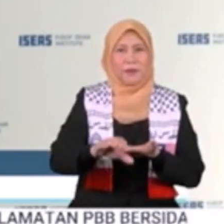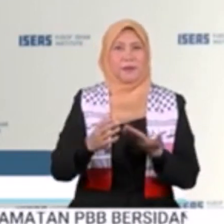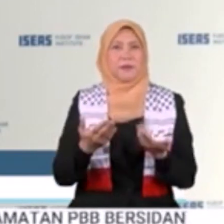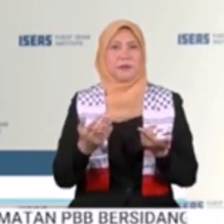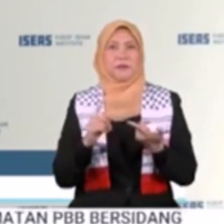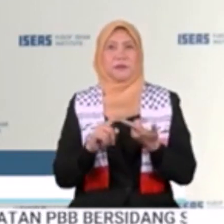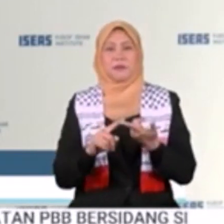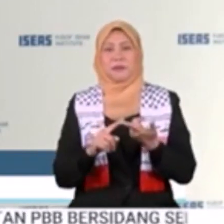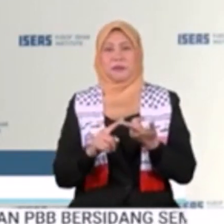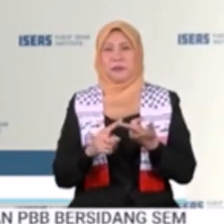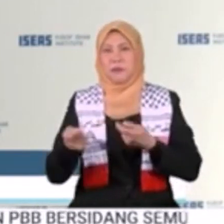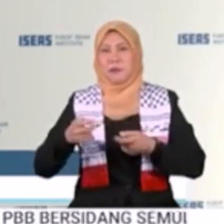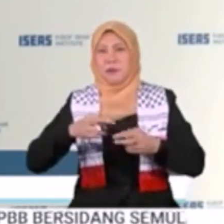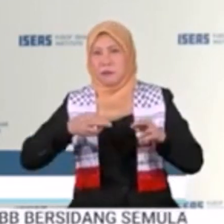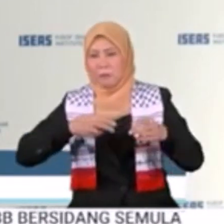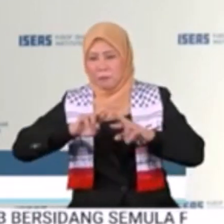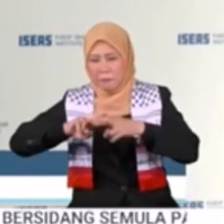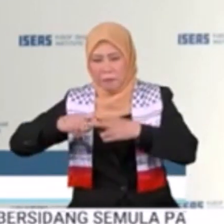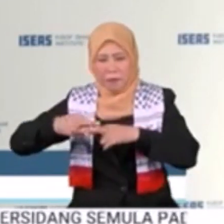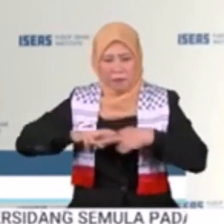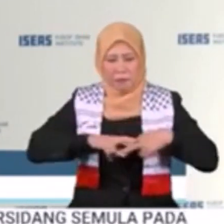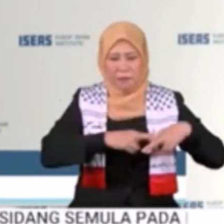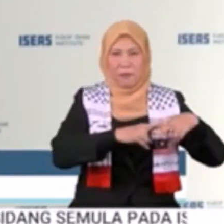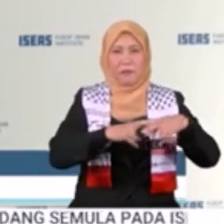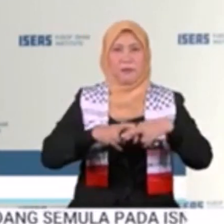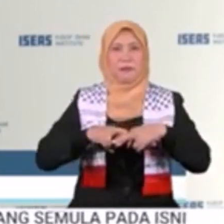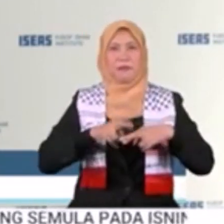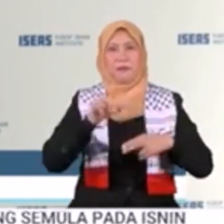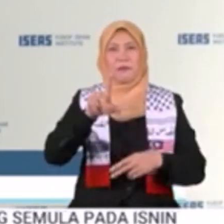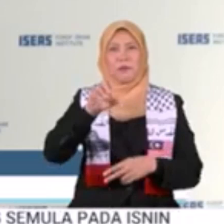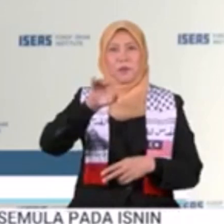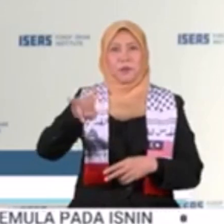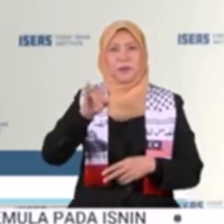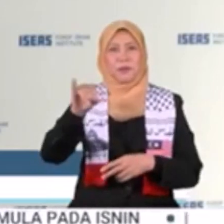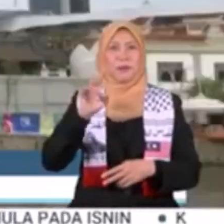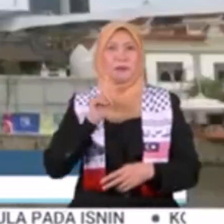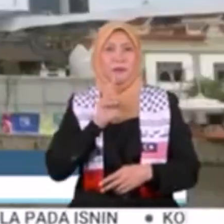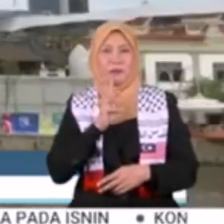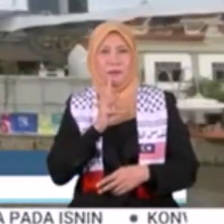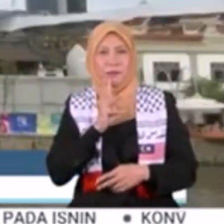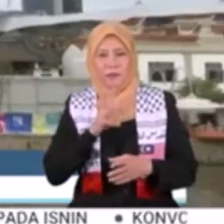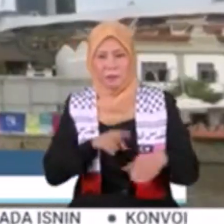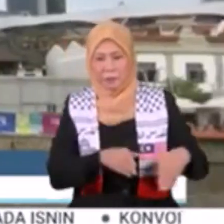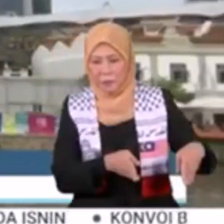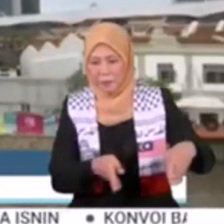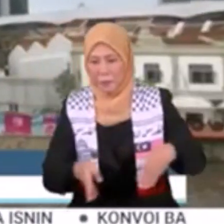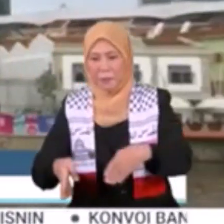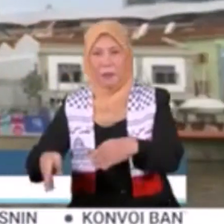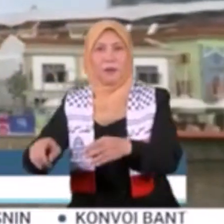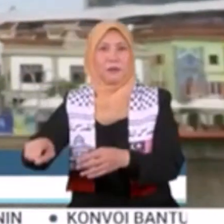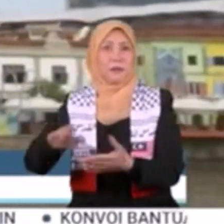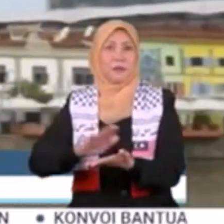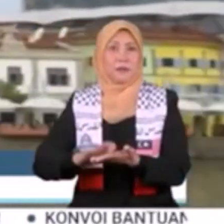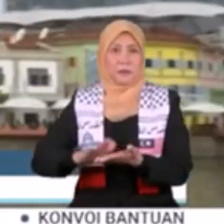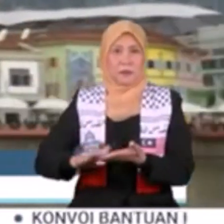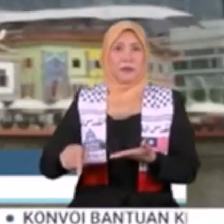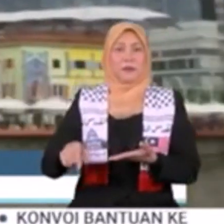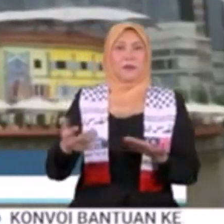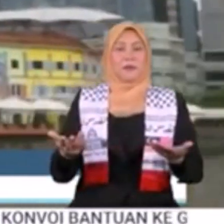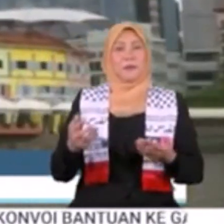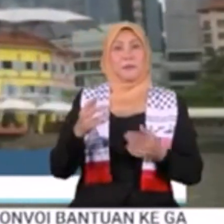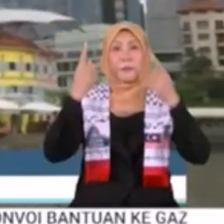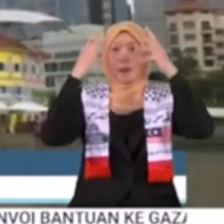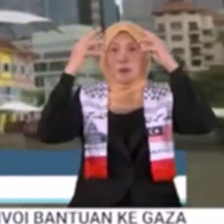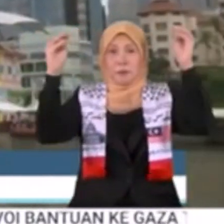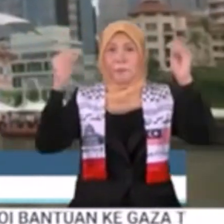juga penyelenggaraan loji air ini. Memang Datuk Seri Anwar Ibrahim memang ada